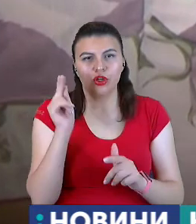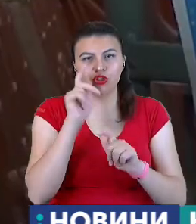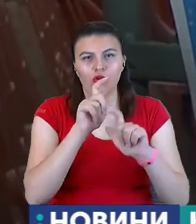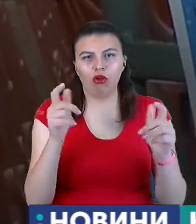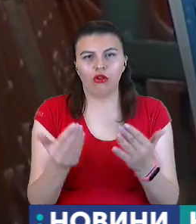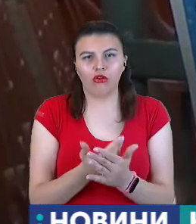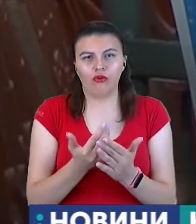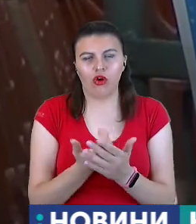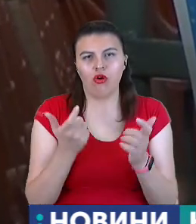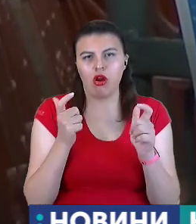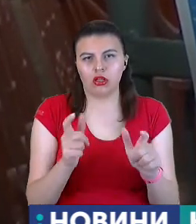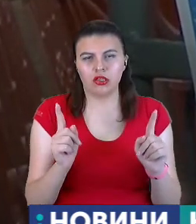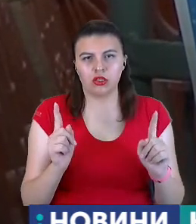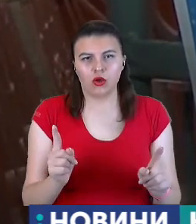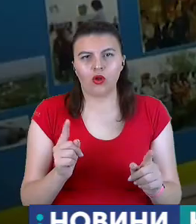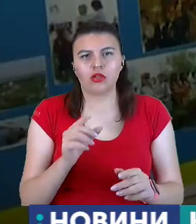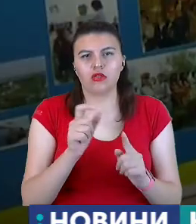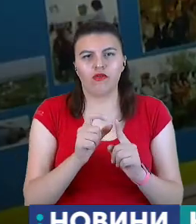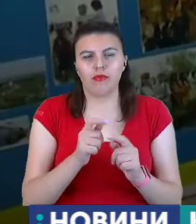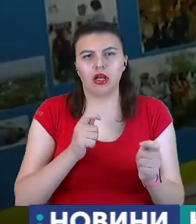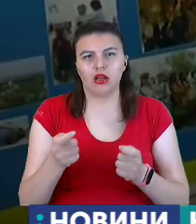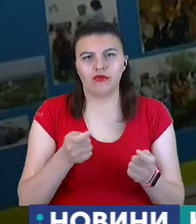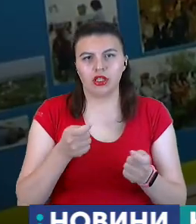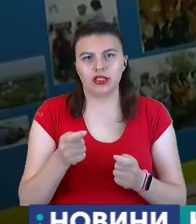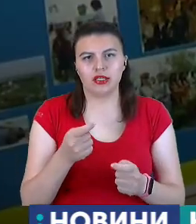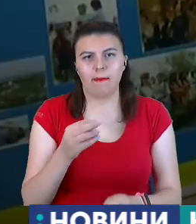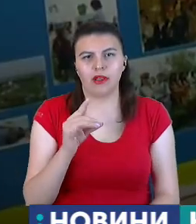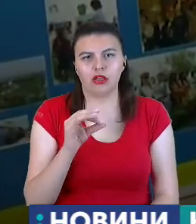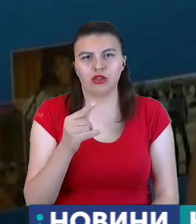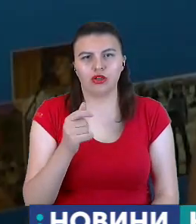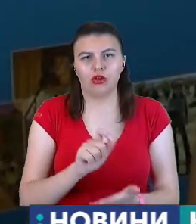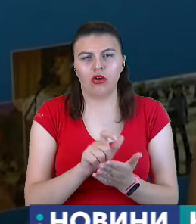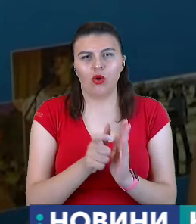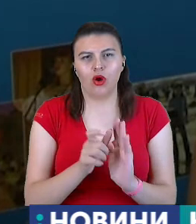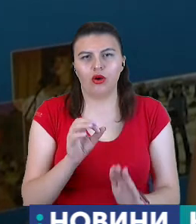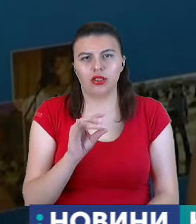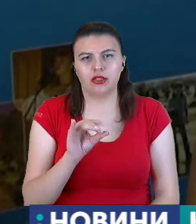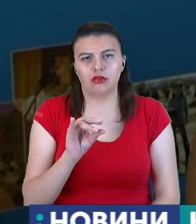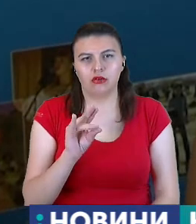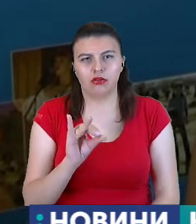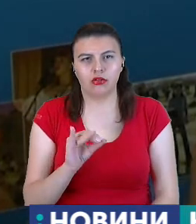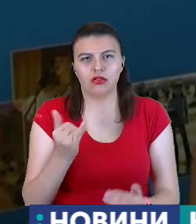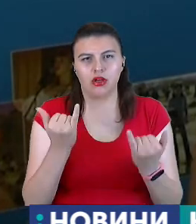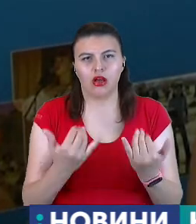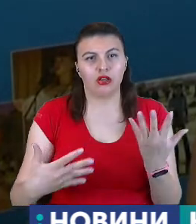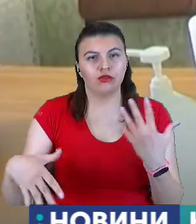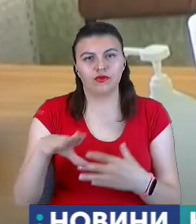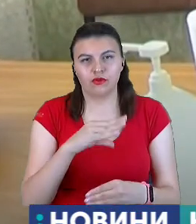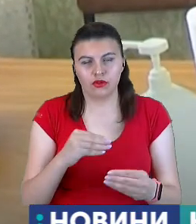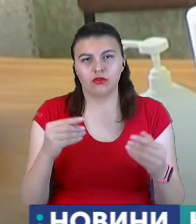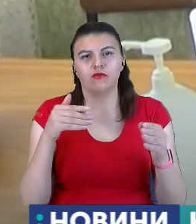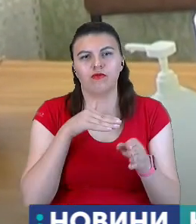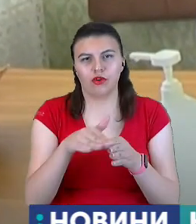карантинного сезону. За словами керівниці методичного кабінету Олександри Гайдидей, наразі всі заклади дотримуються рекомендацій